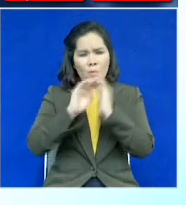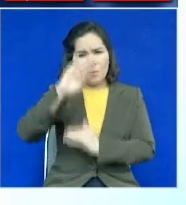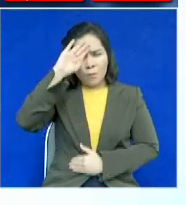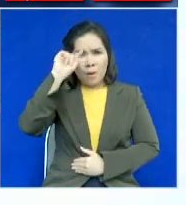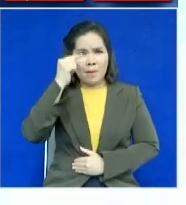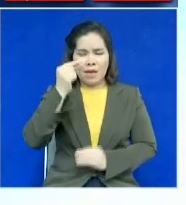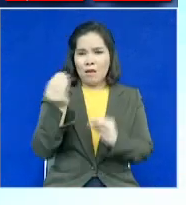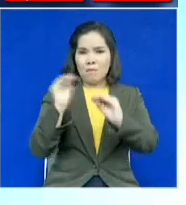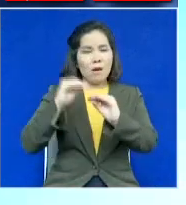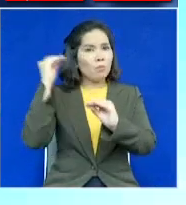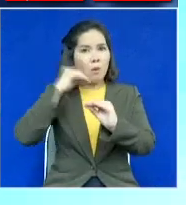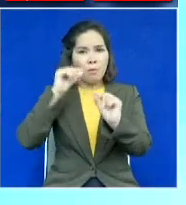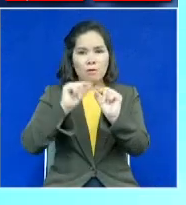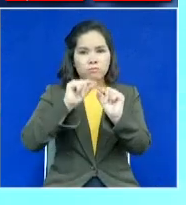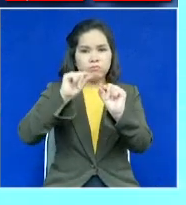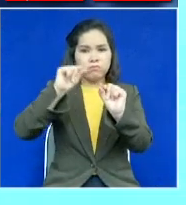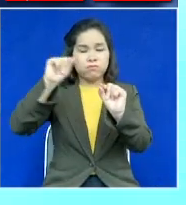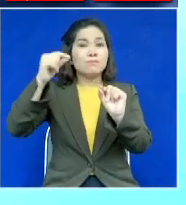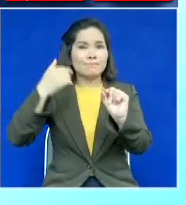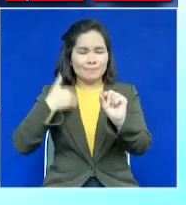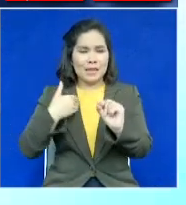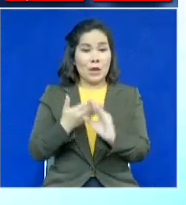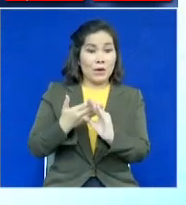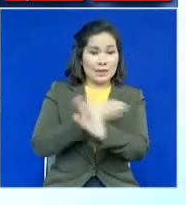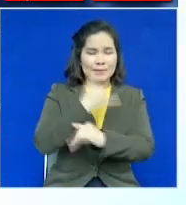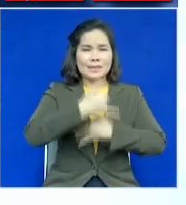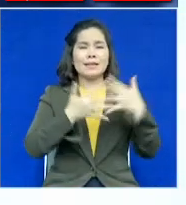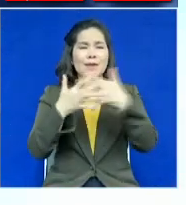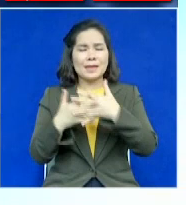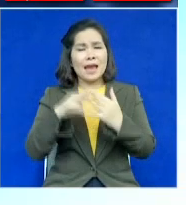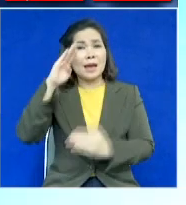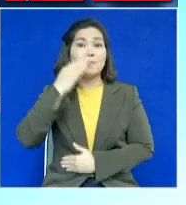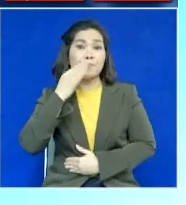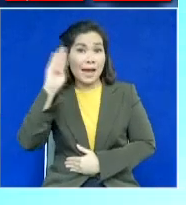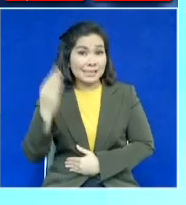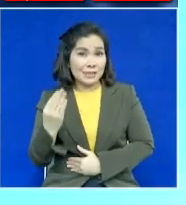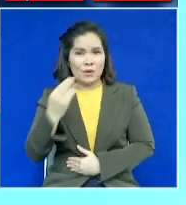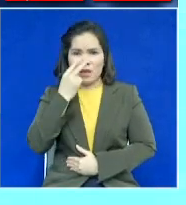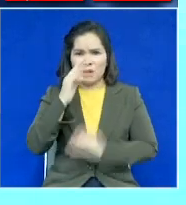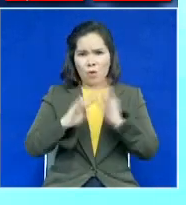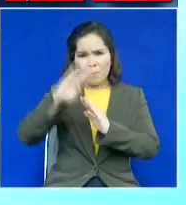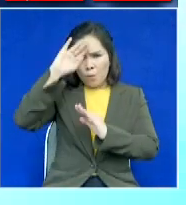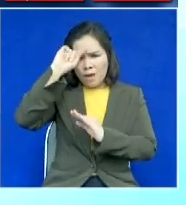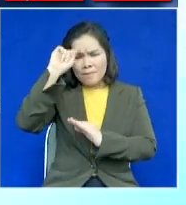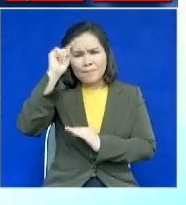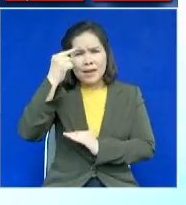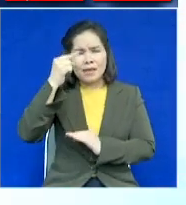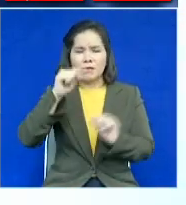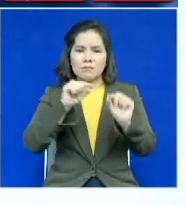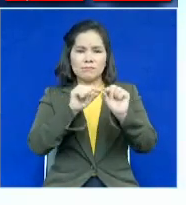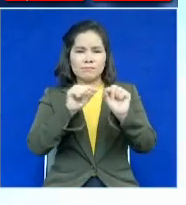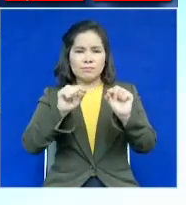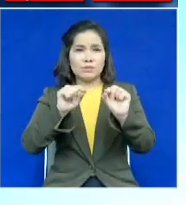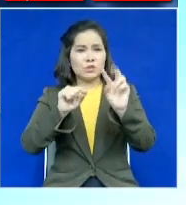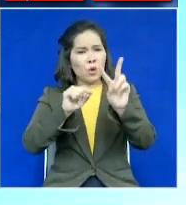พิ่มขึ้นอย่างต่อเนื่องนะคะก่อนหน้านี้สหรัฐอเมริกาและบราซิลดูเหมือนจะมีผู้ป่วยรายใหม่ที่ค่อนข้างคงที่อยู่